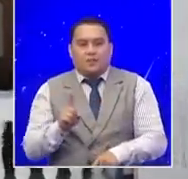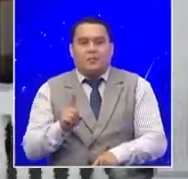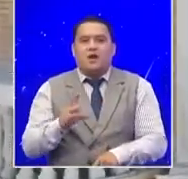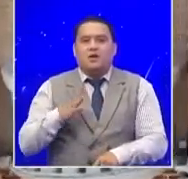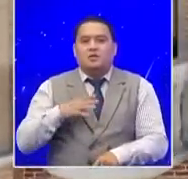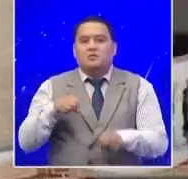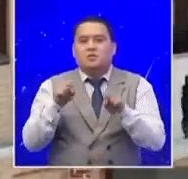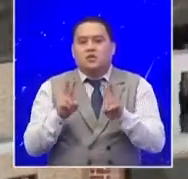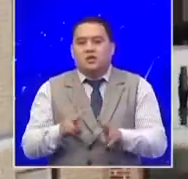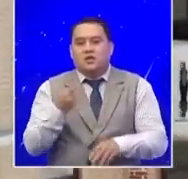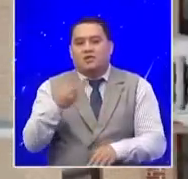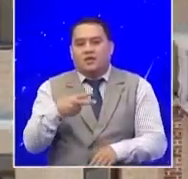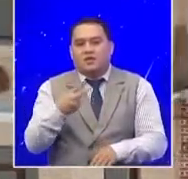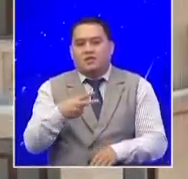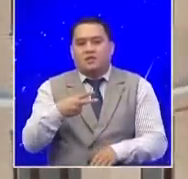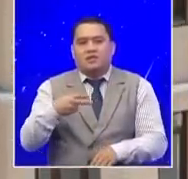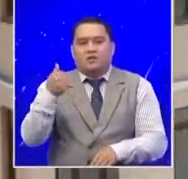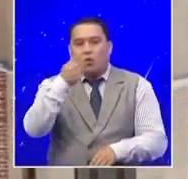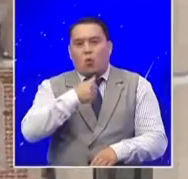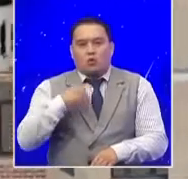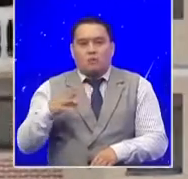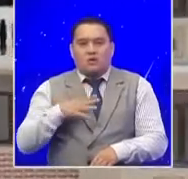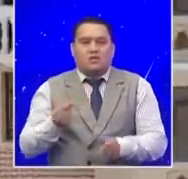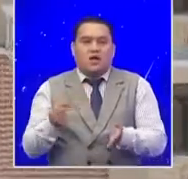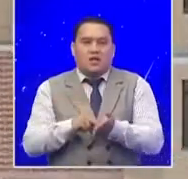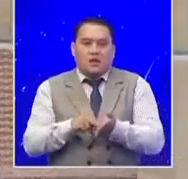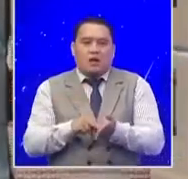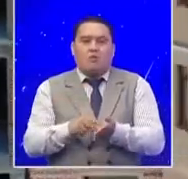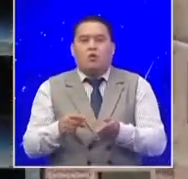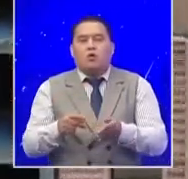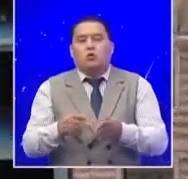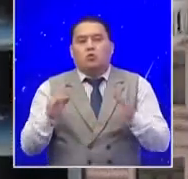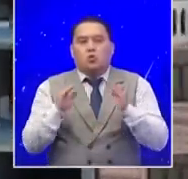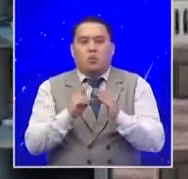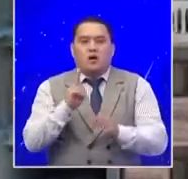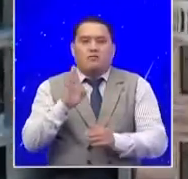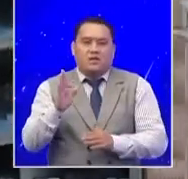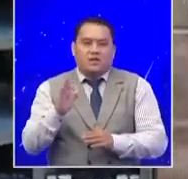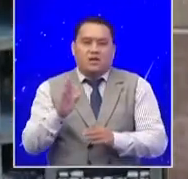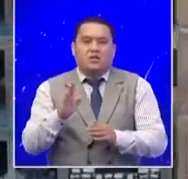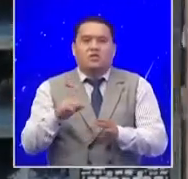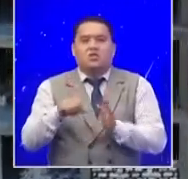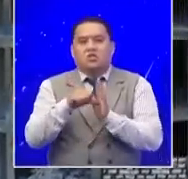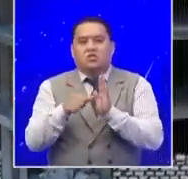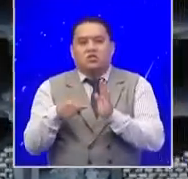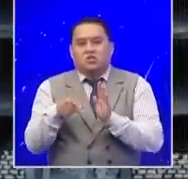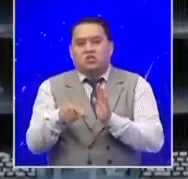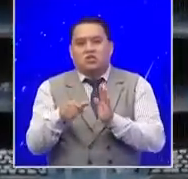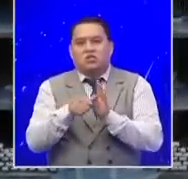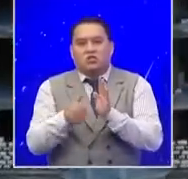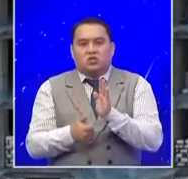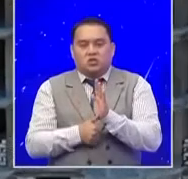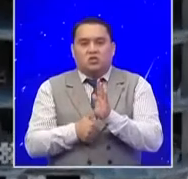заявляют эксперты, если в июле 2020 года средняя цена аренды благоустроенного жилья в стране составила 1600 тенге